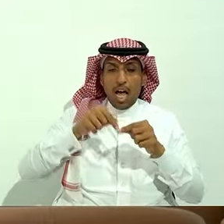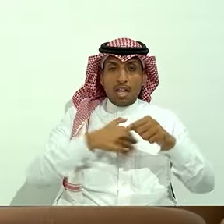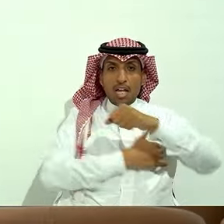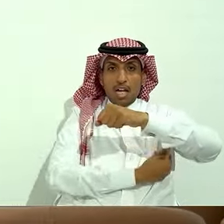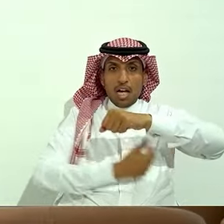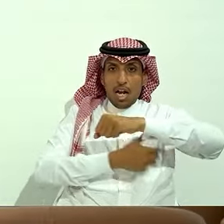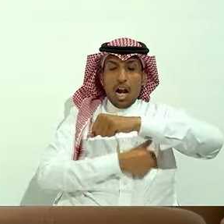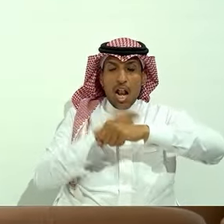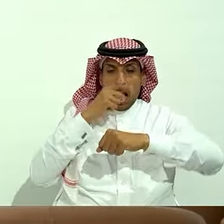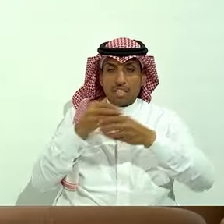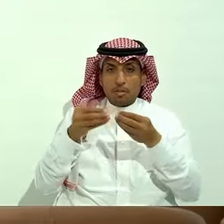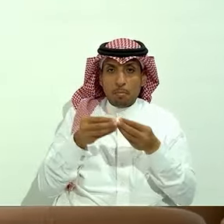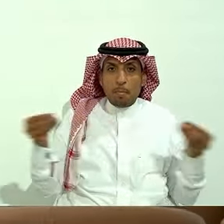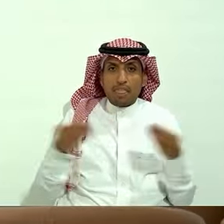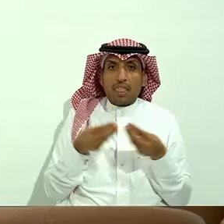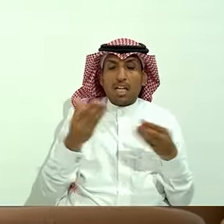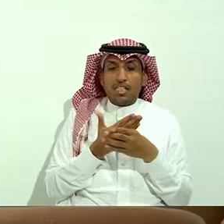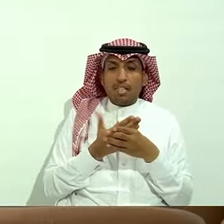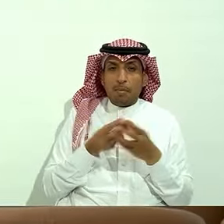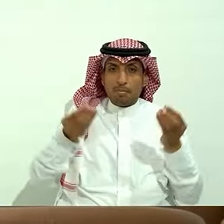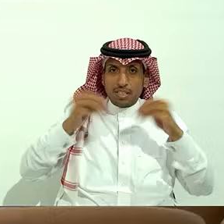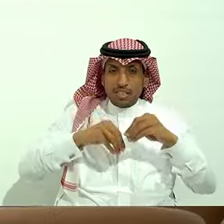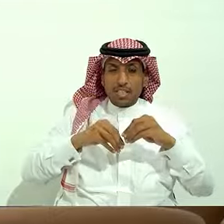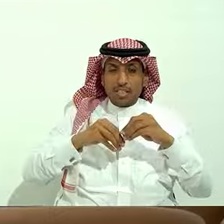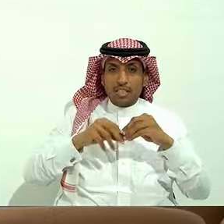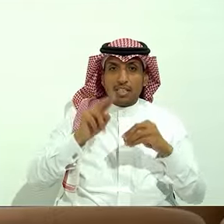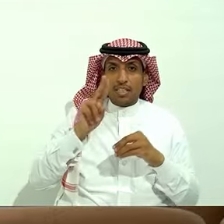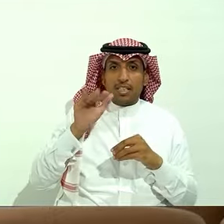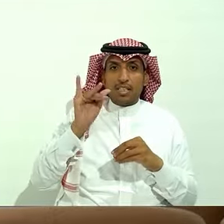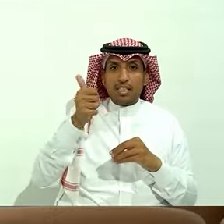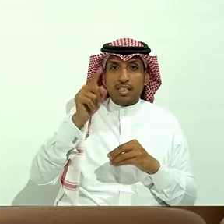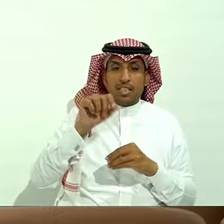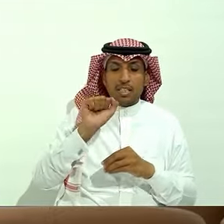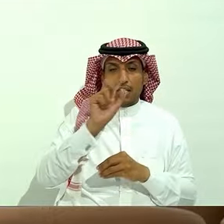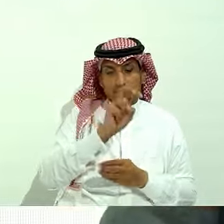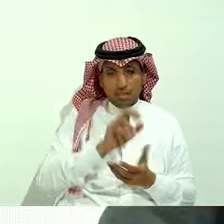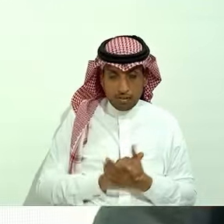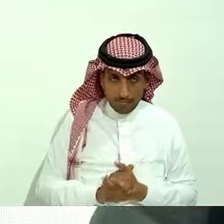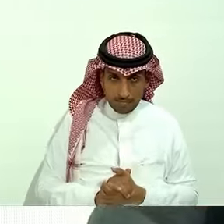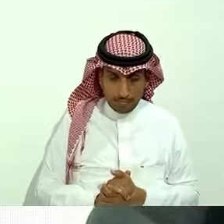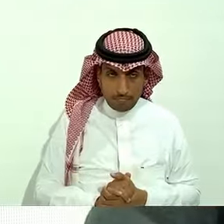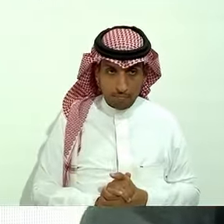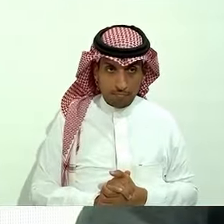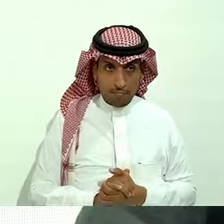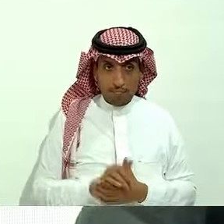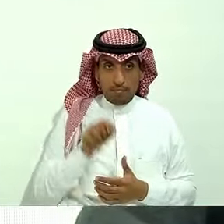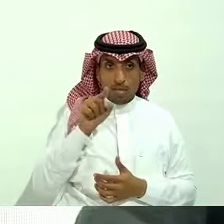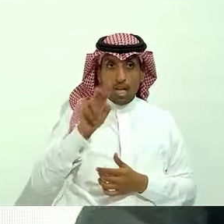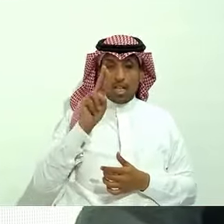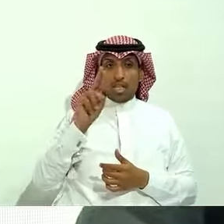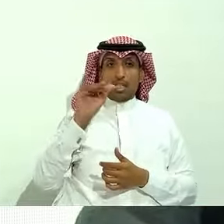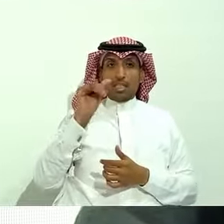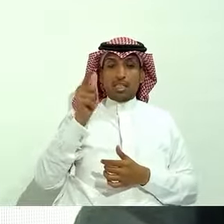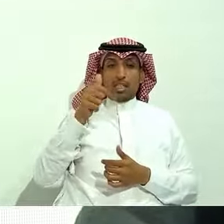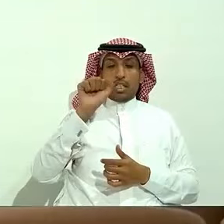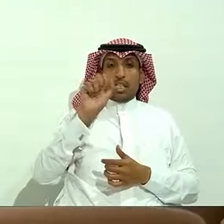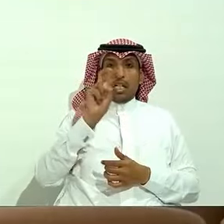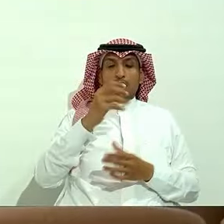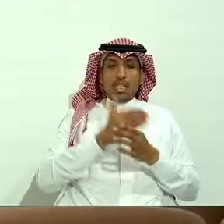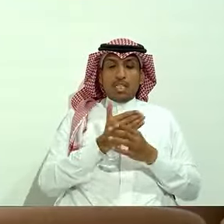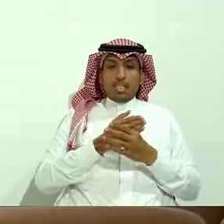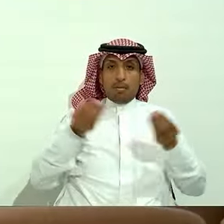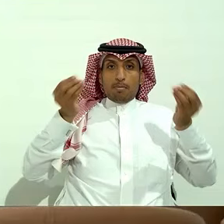فيها مطاطية عن طريق إضافة التخراصة. هنا التخراصة تلعب دور مهم في رفع الكم